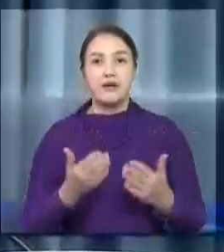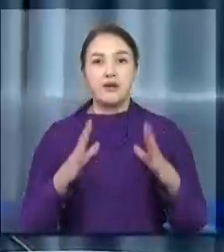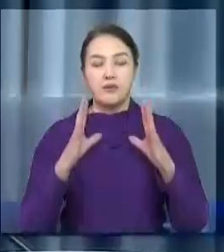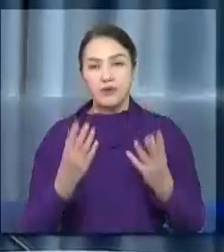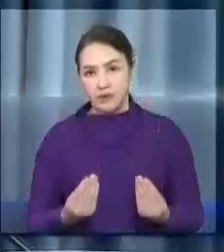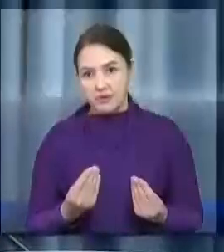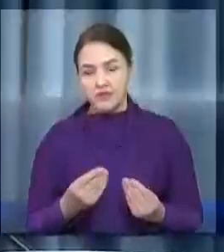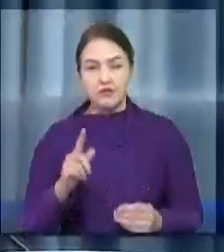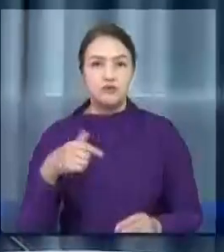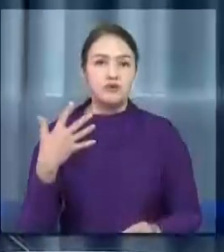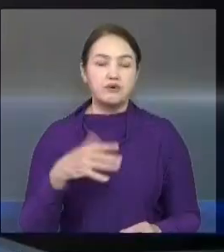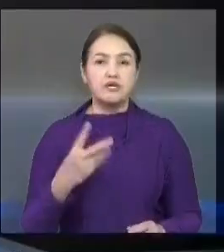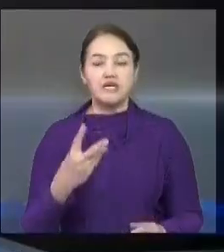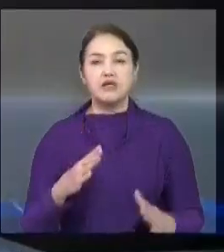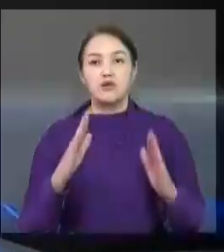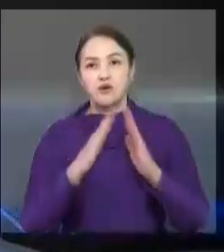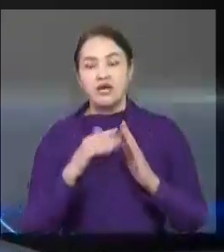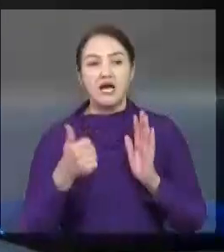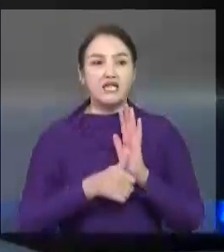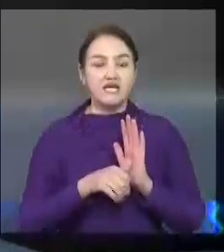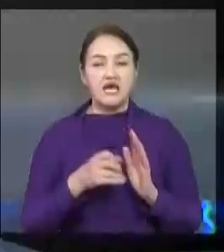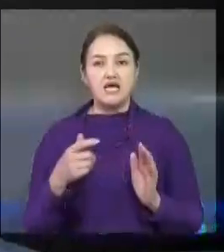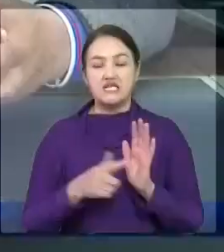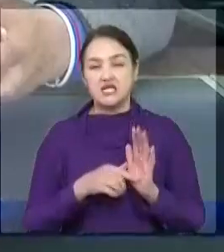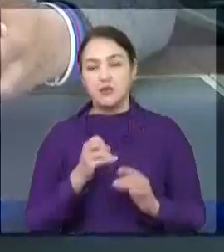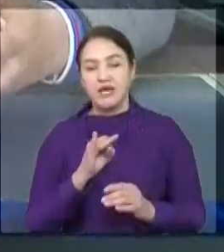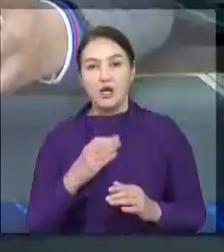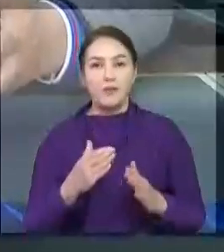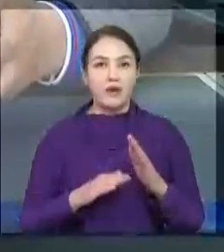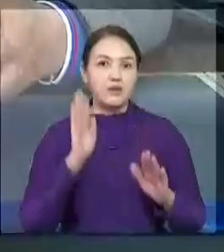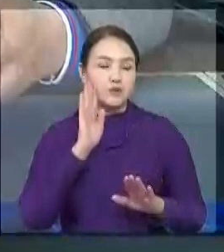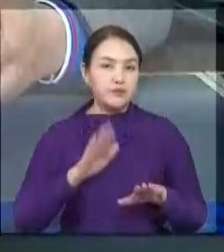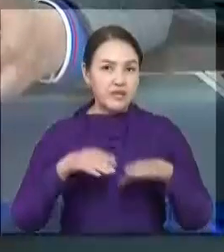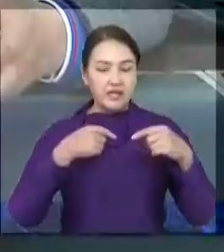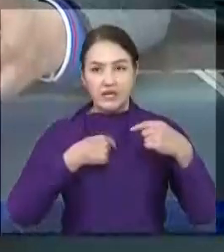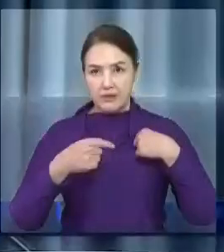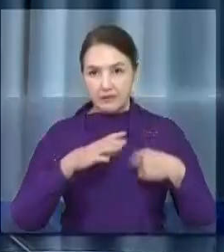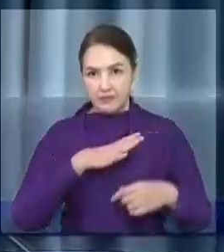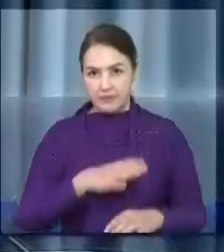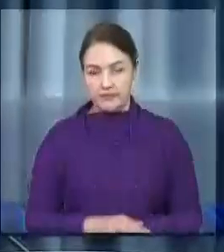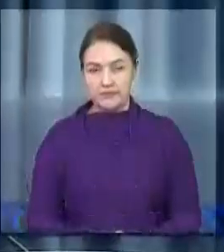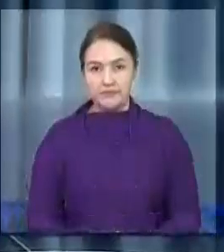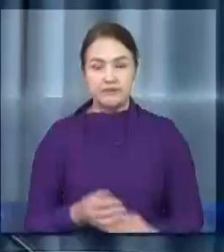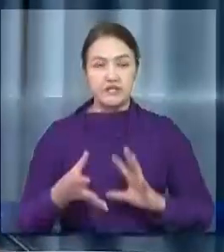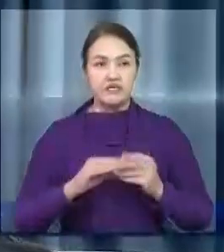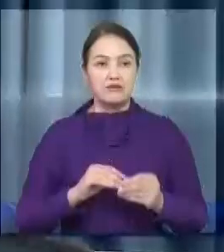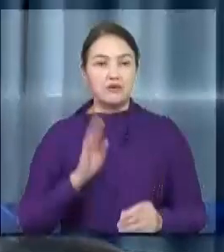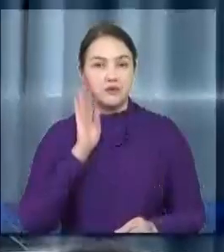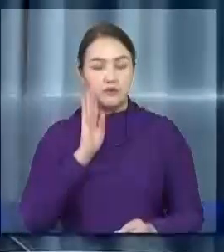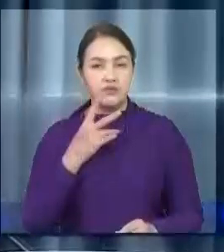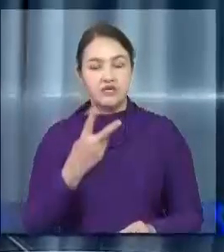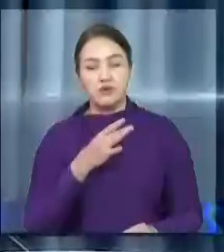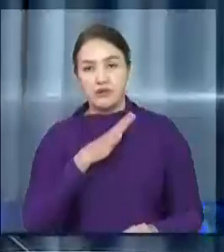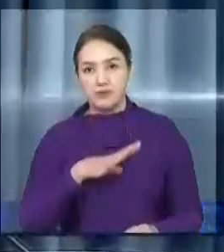дейін 152 үй, 6 коммерциялық және 7 әлеуметтік нысан су тасқынынан зардап шекті. Жалпы су бізде екі бағытта